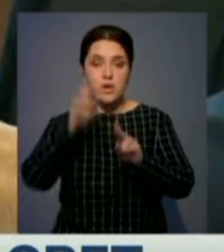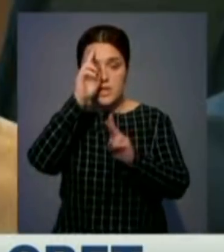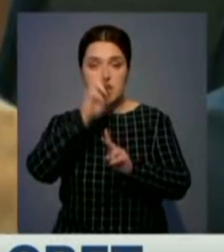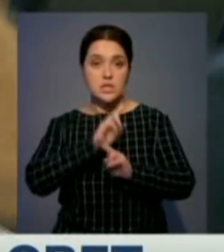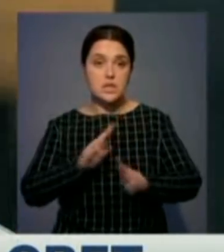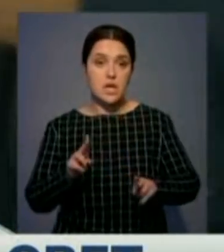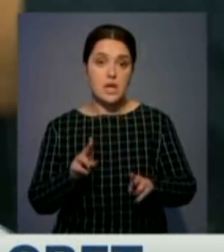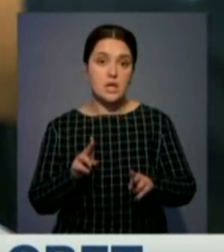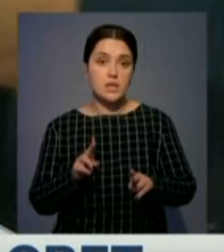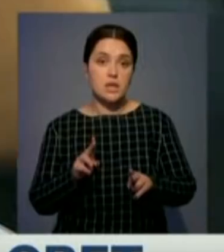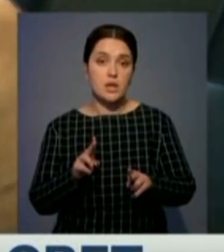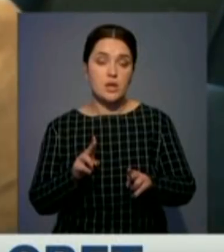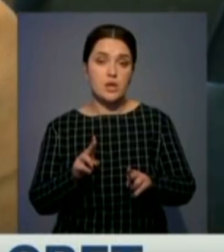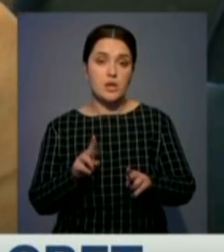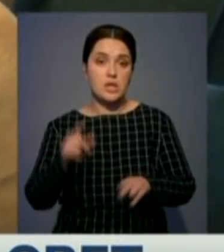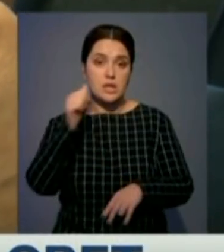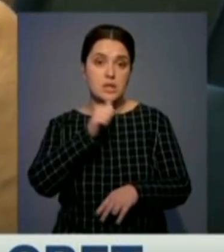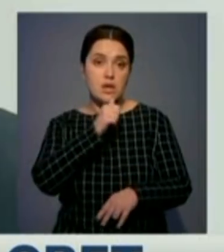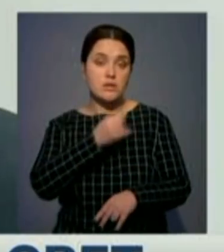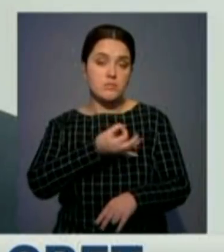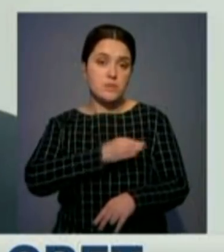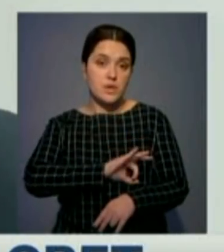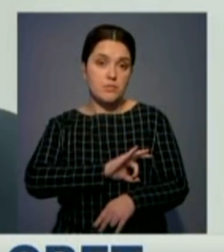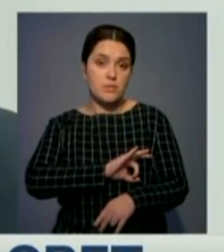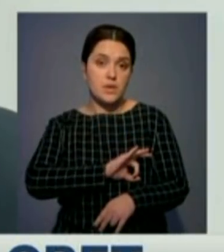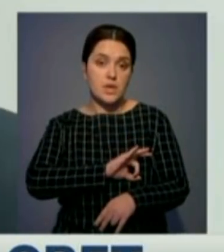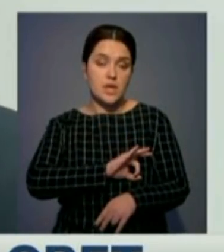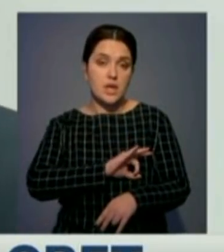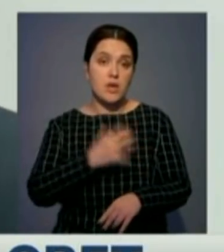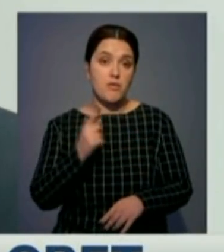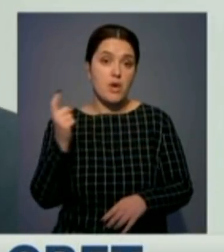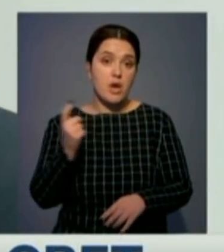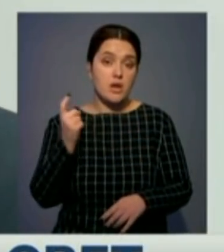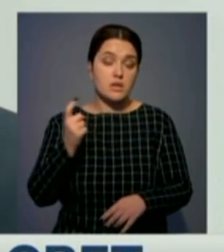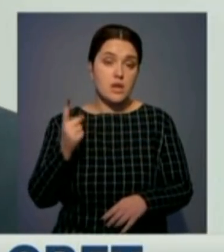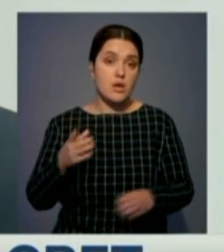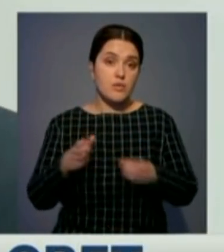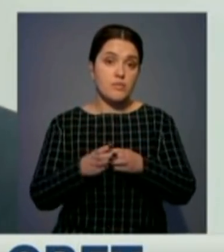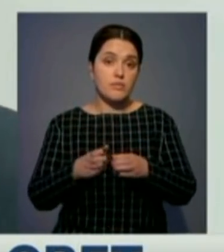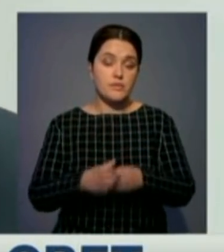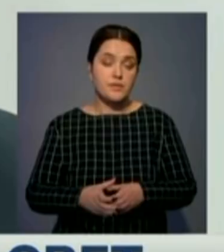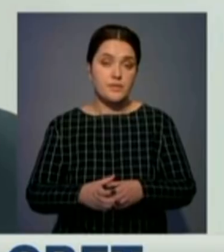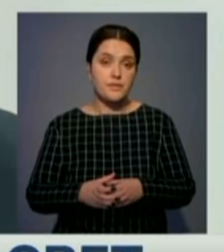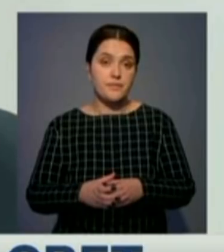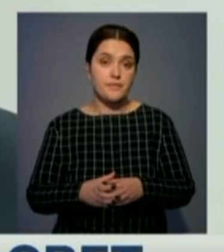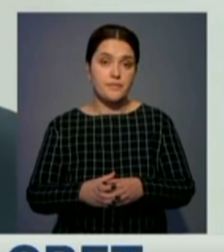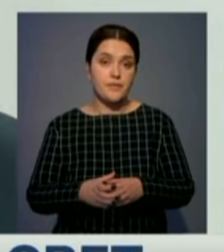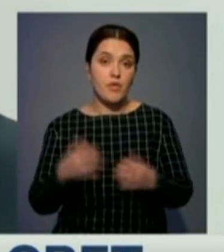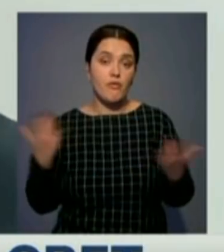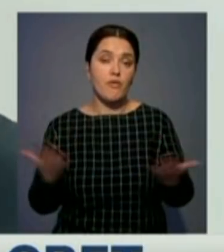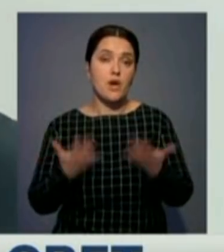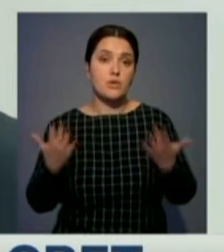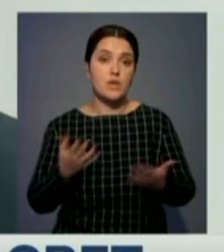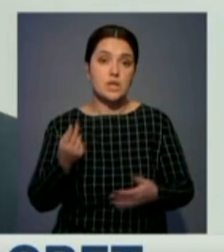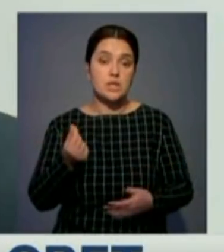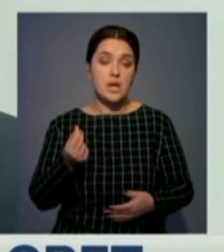знает и очень непрозрачно делает прибыльную часть. Для монополистов очень просто это деньги. Воздушные деньги. Мне